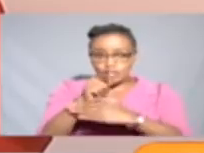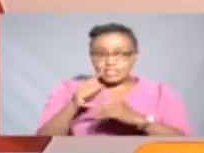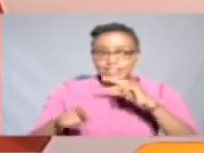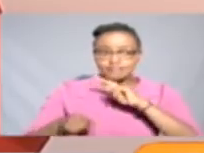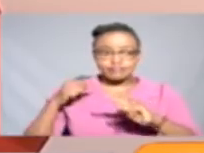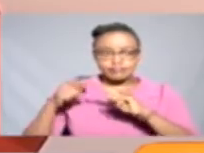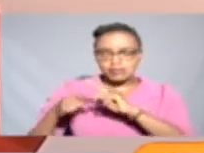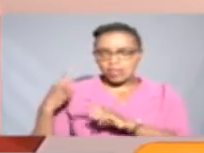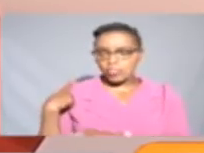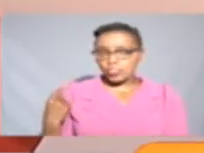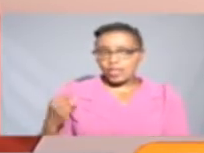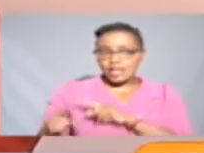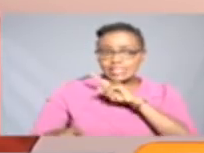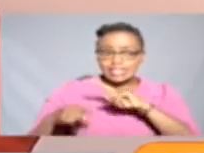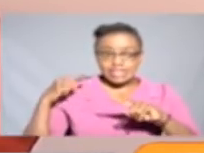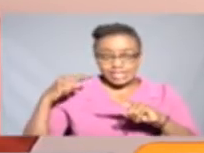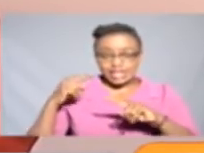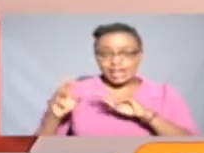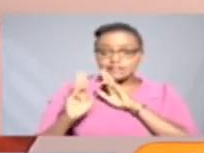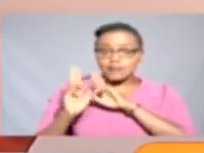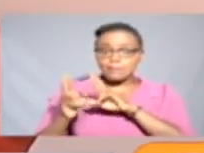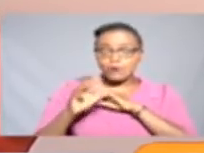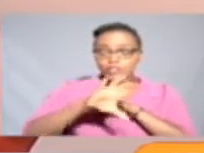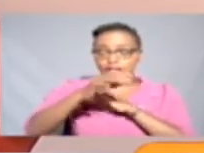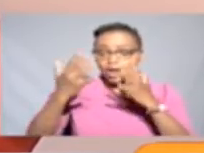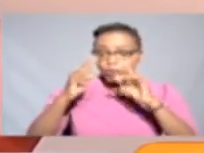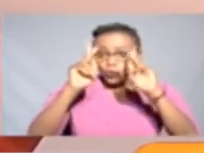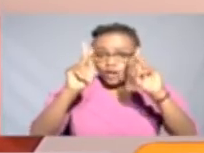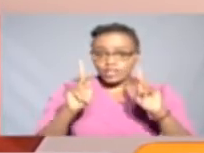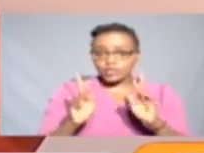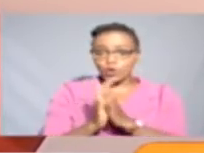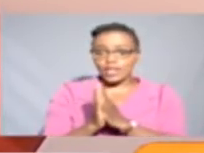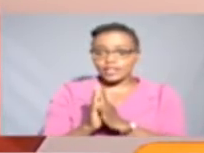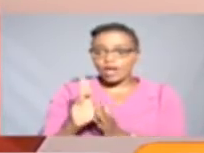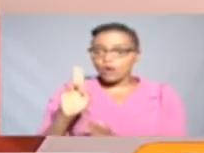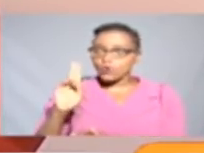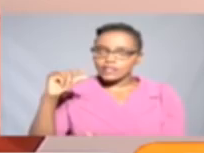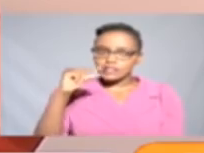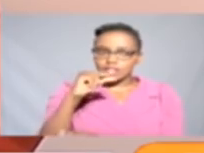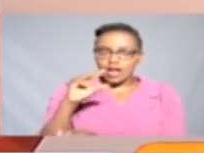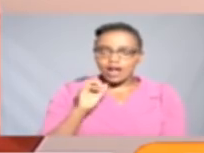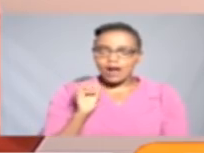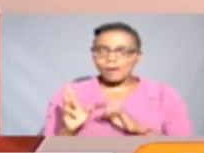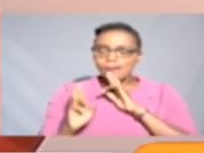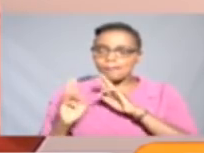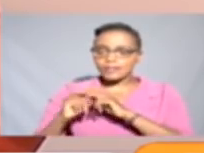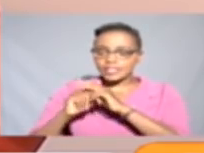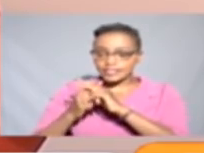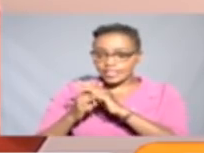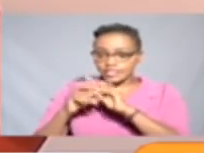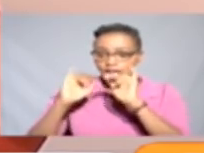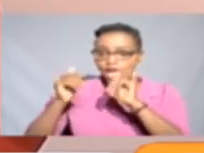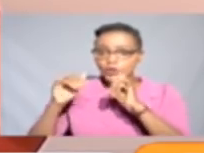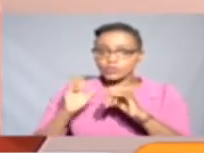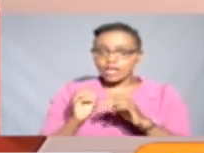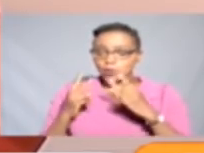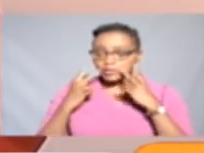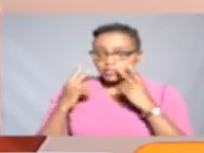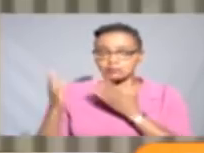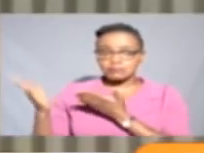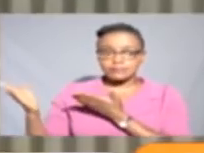vya wapunde zaidi vya mauaji vikiripotiwa kaunti za Kisumu na Uasin Gishu. Nimrod Tabu atufungulia taarifa zetu jioni ya